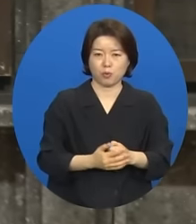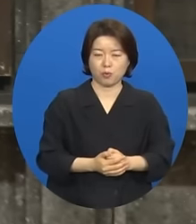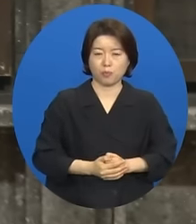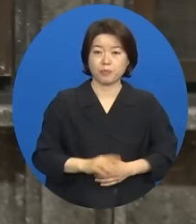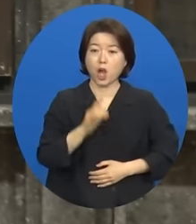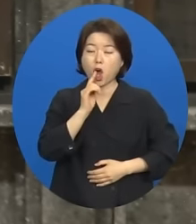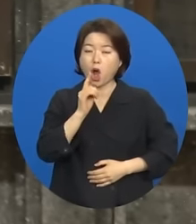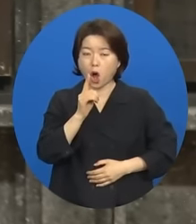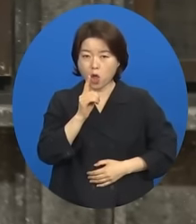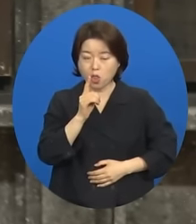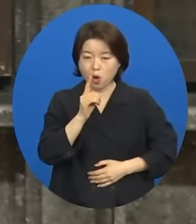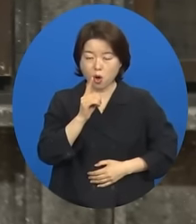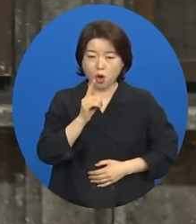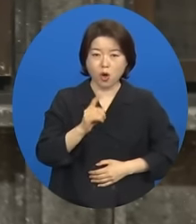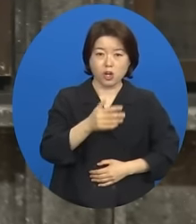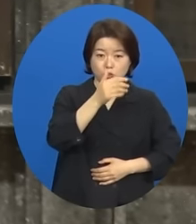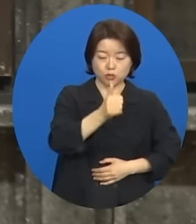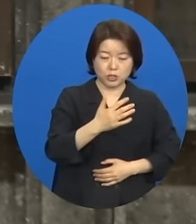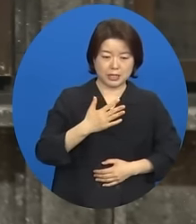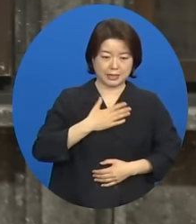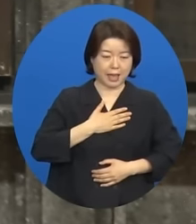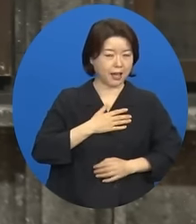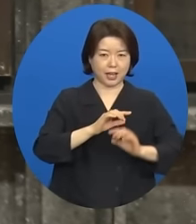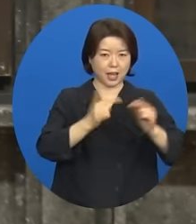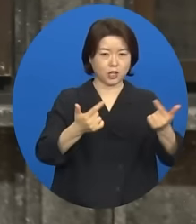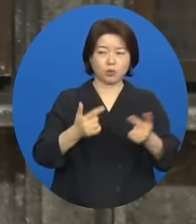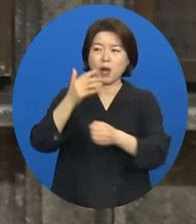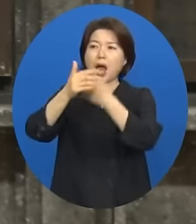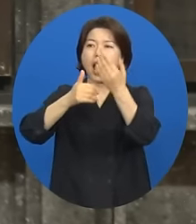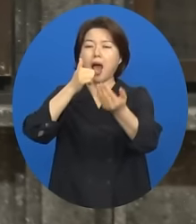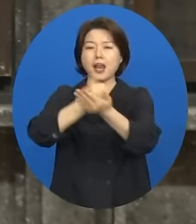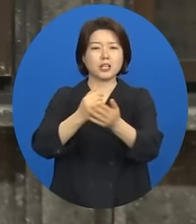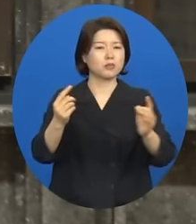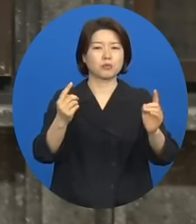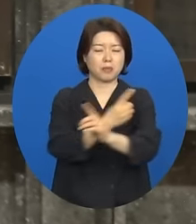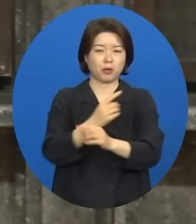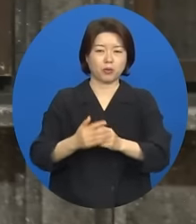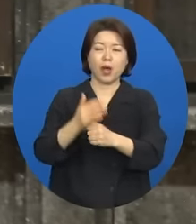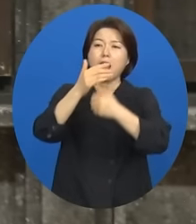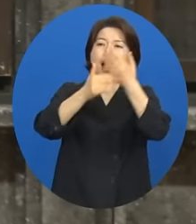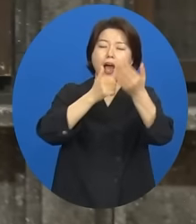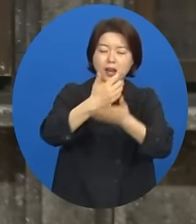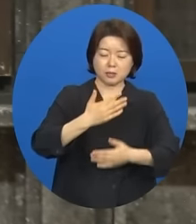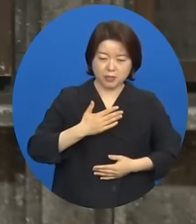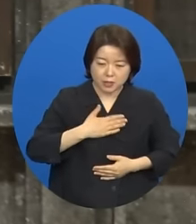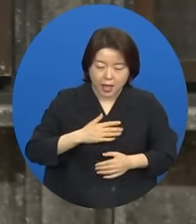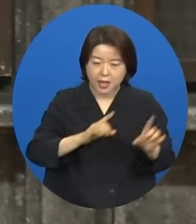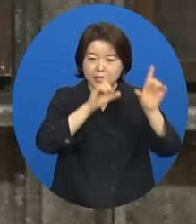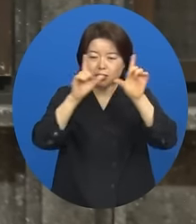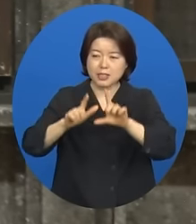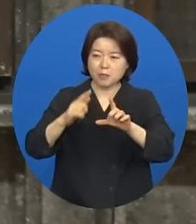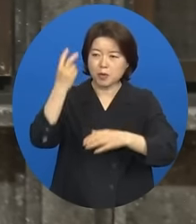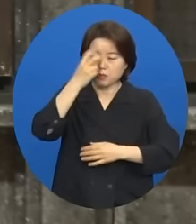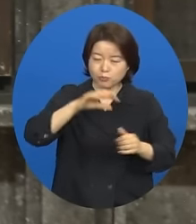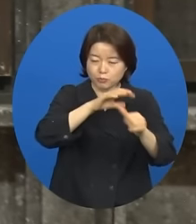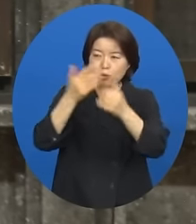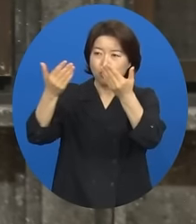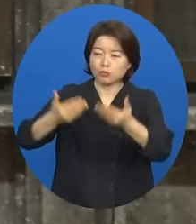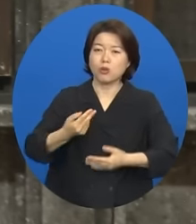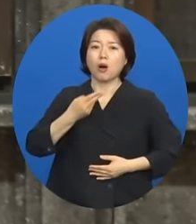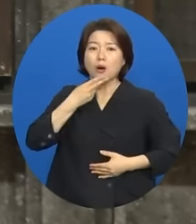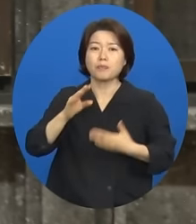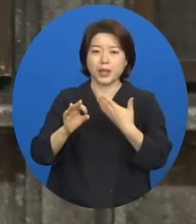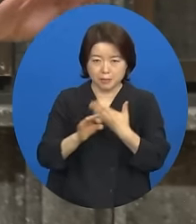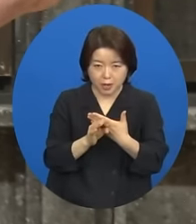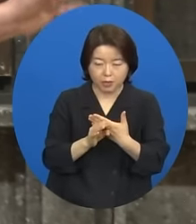주어가 나에서 많이 주님으로 바뀝니다. 하나님께서 나의 삶을 지켜주지 아니하였더라면